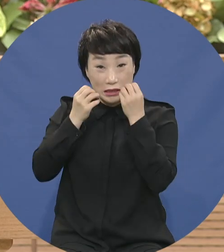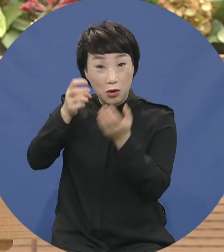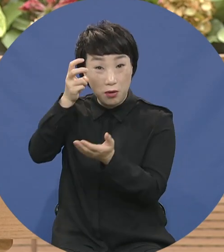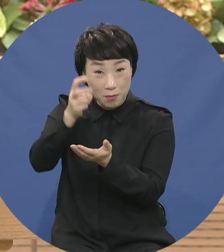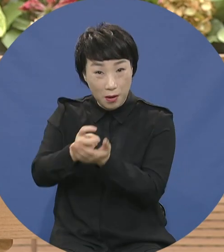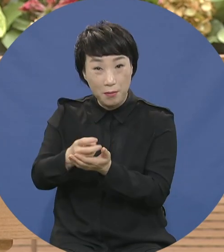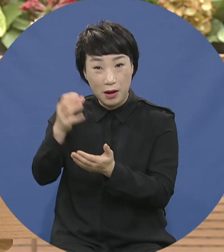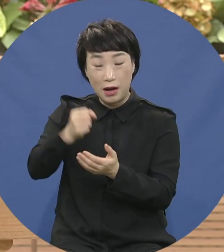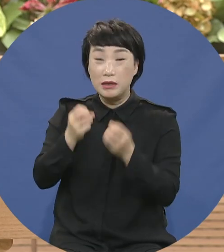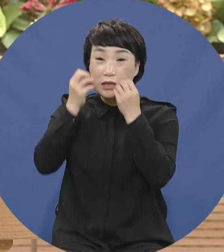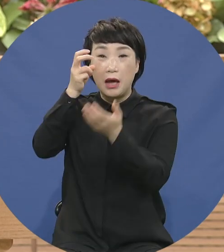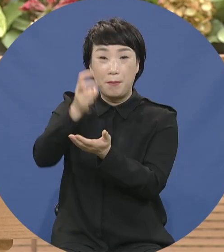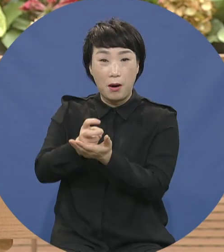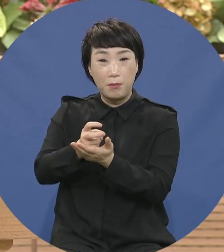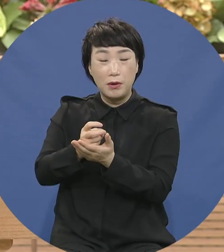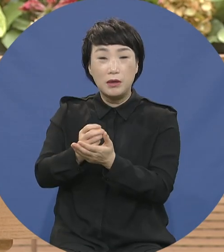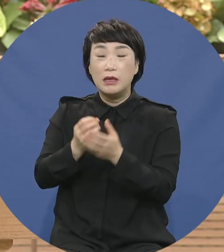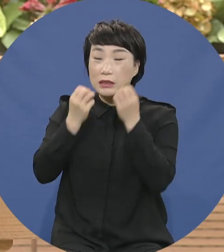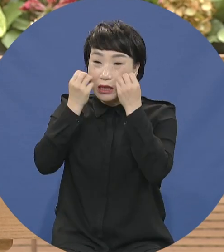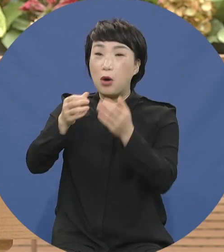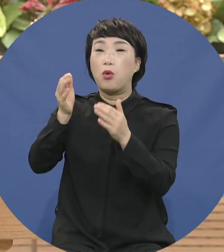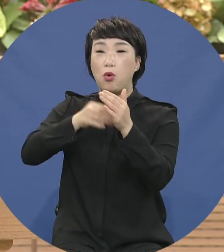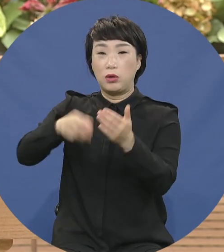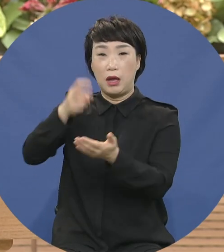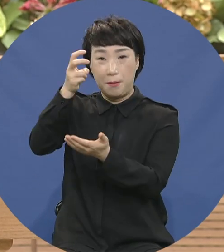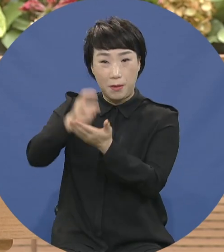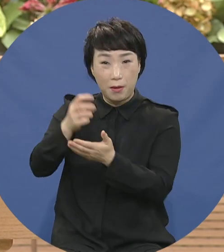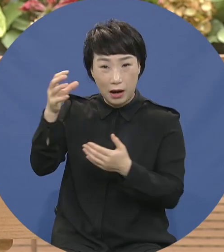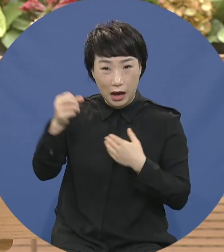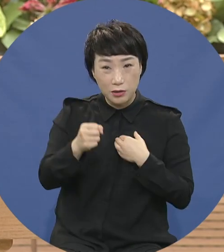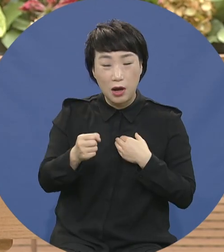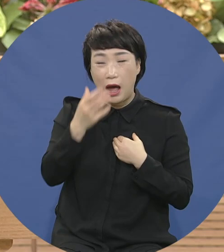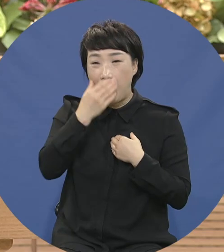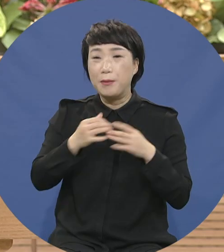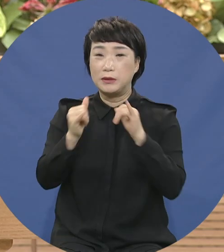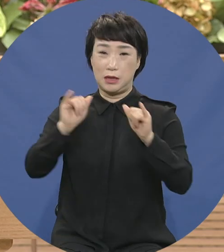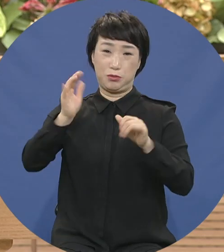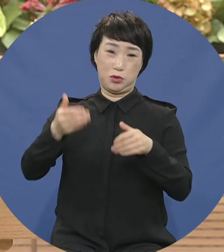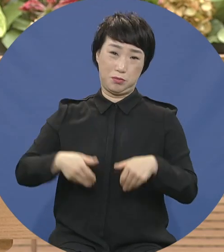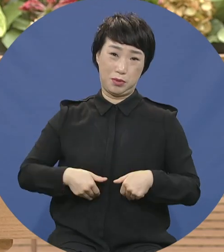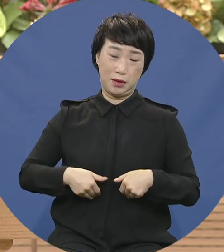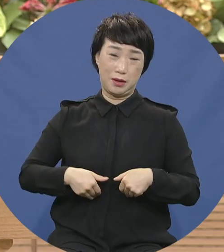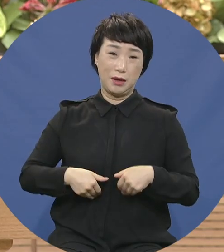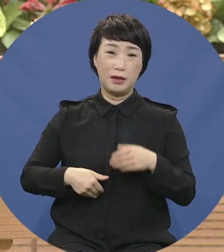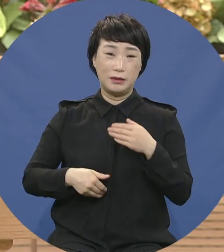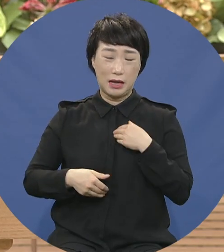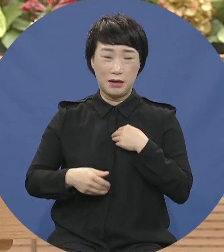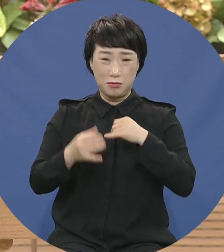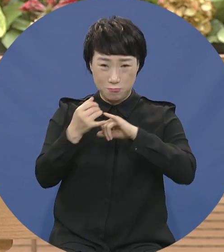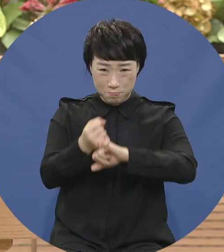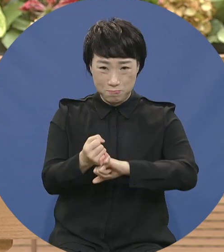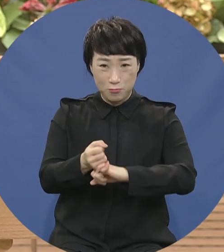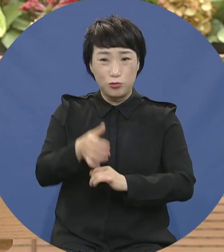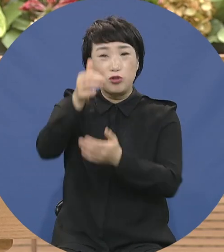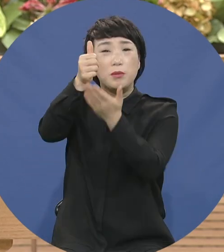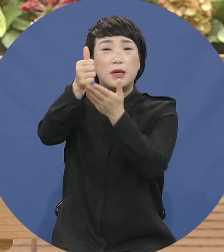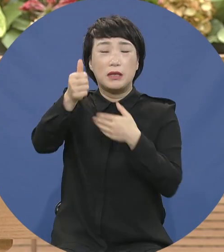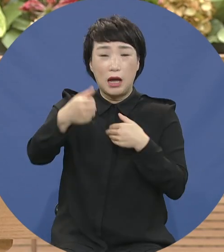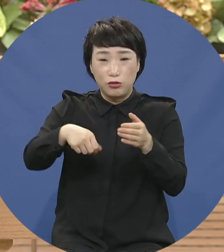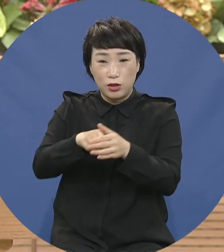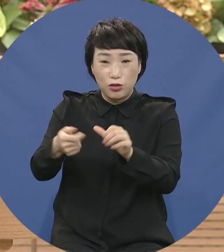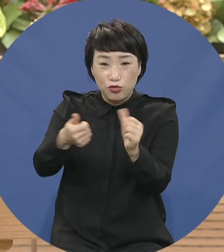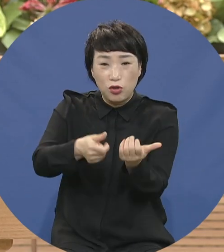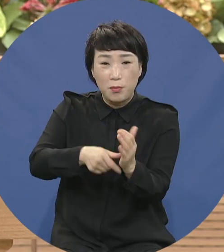법, 새로운 공의의 법에서 행복한 사람이 되라. 반드시 주가 나 위해